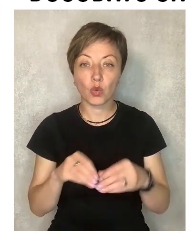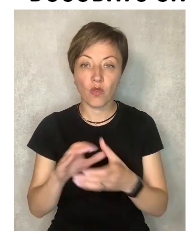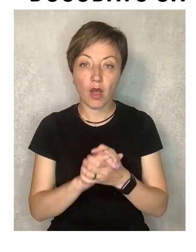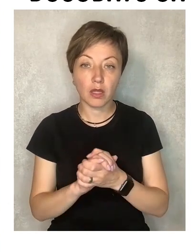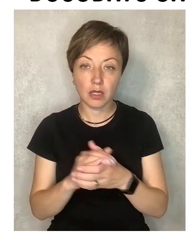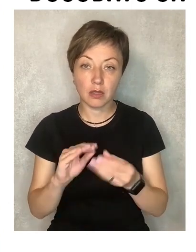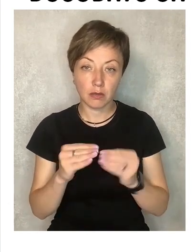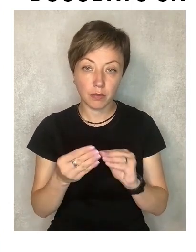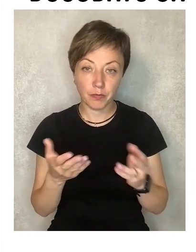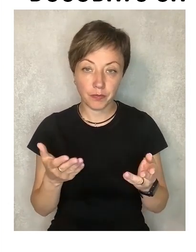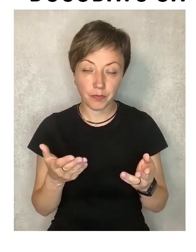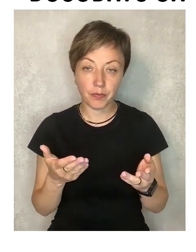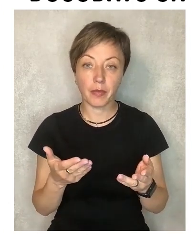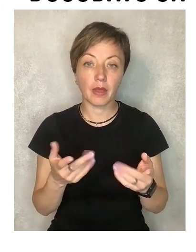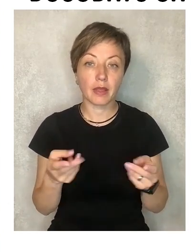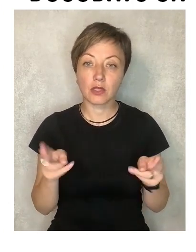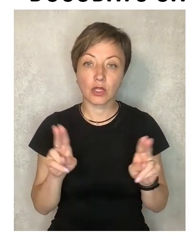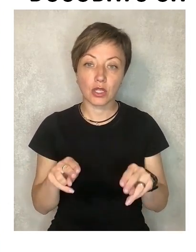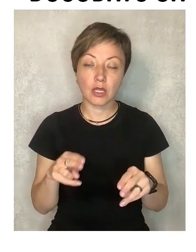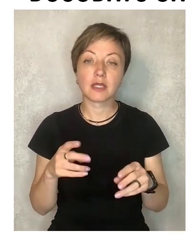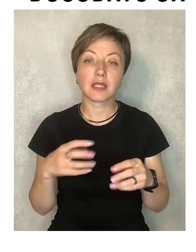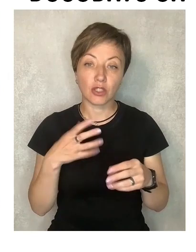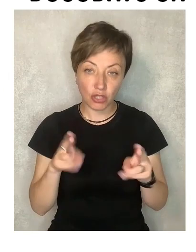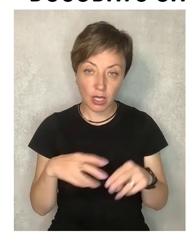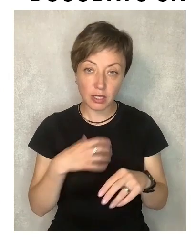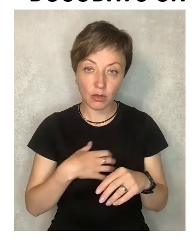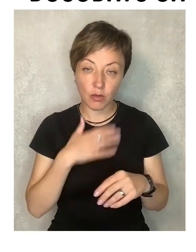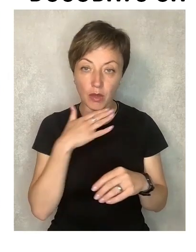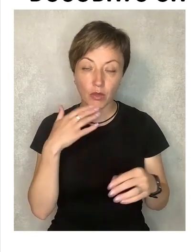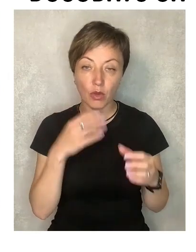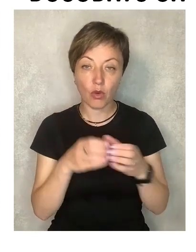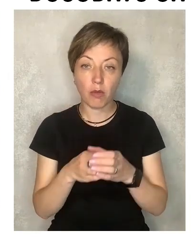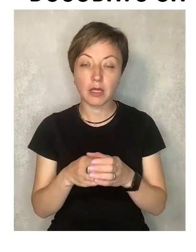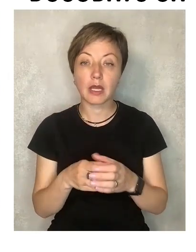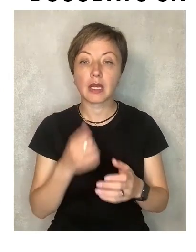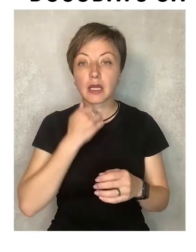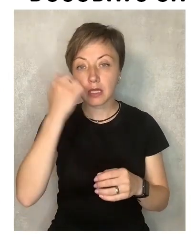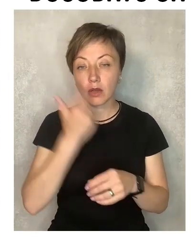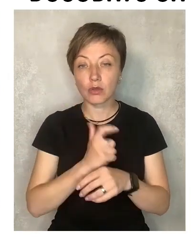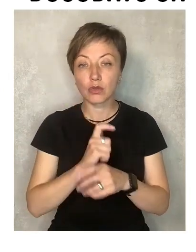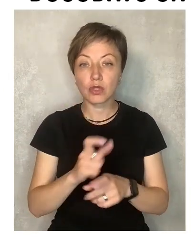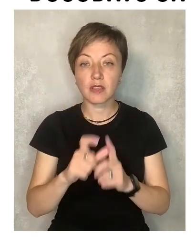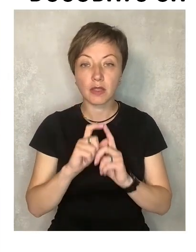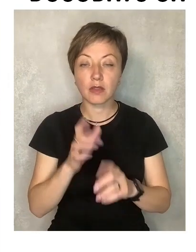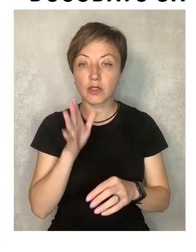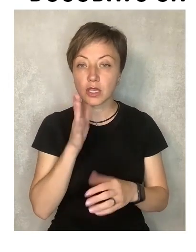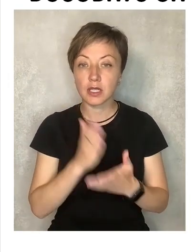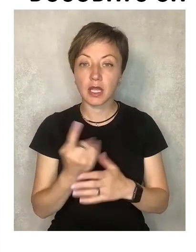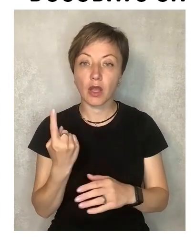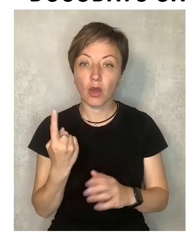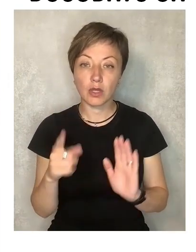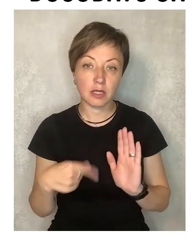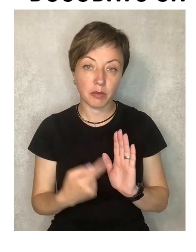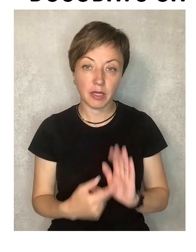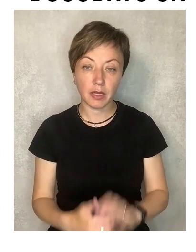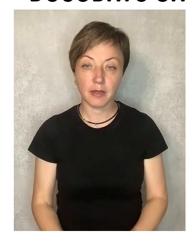бо вона, да, вона залишається актуальною в багатьох громадах. Дякую дуже за відповідь. У нас є час на одне запитання,